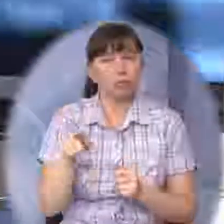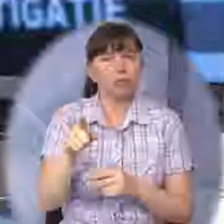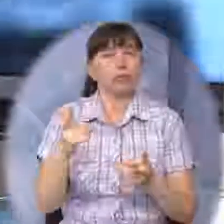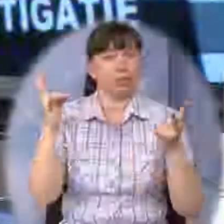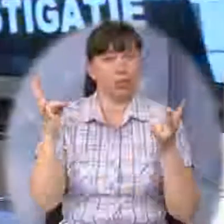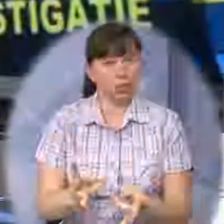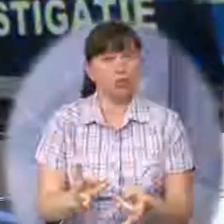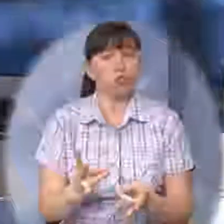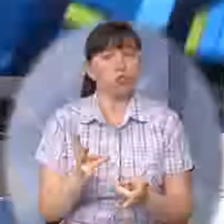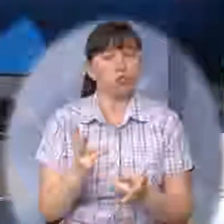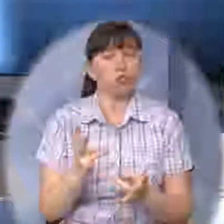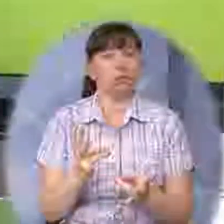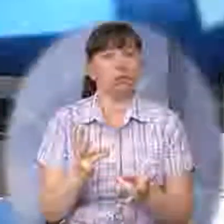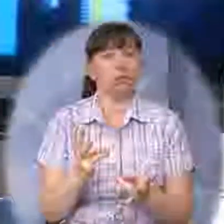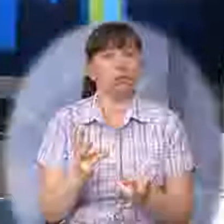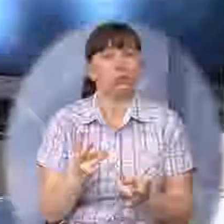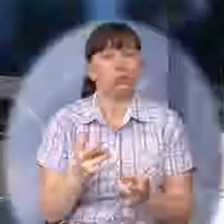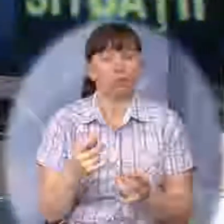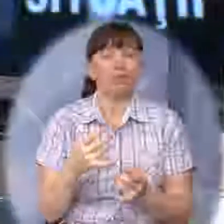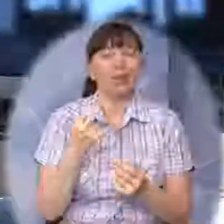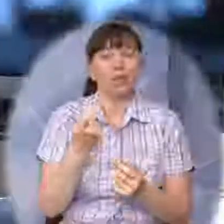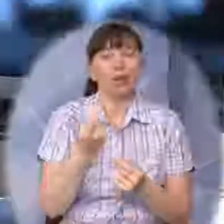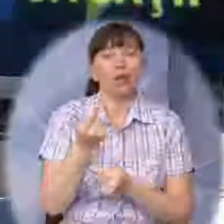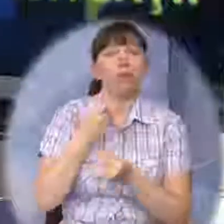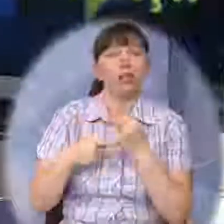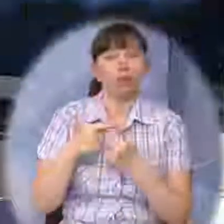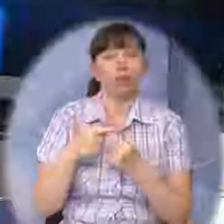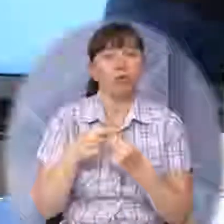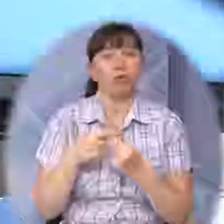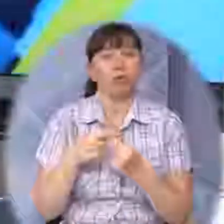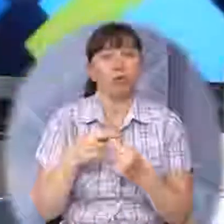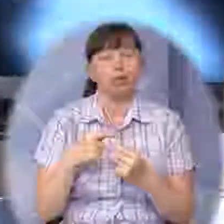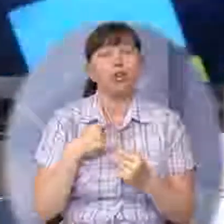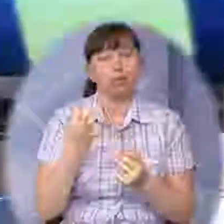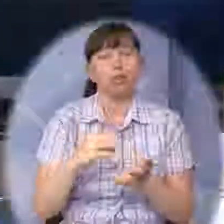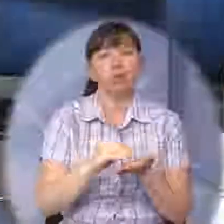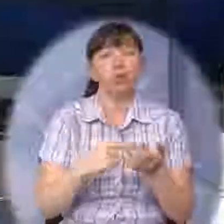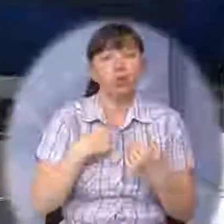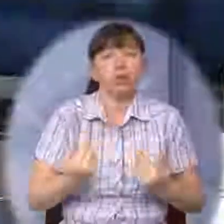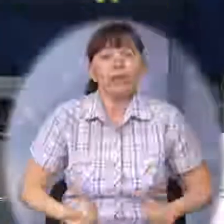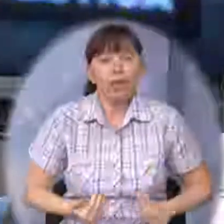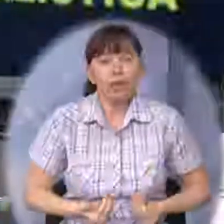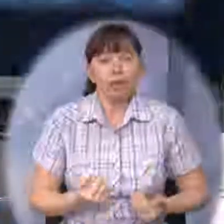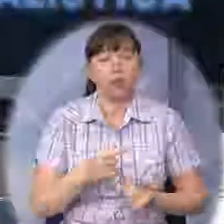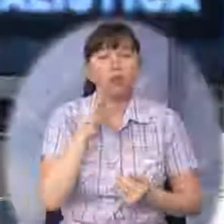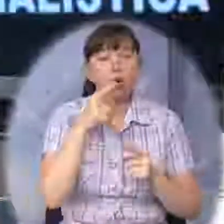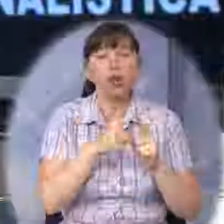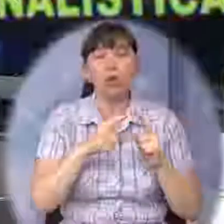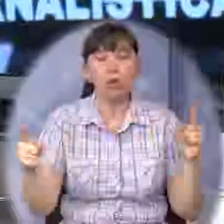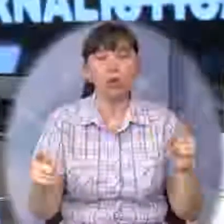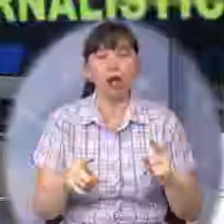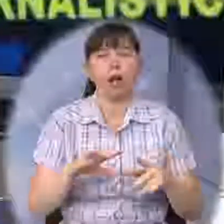potențial beneficiar care mă întorc și am voi repeta, noi trăim într-o